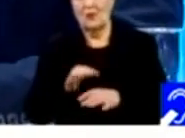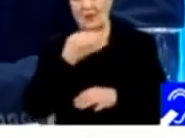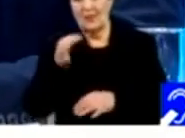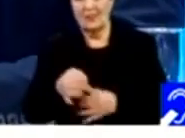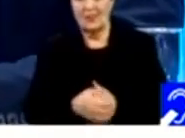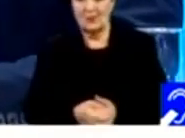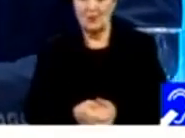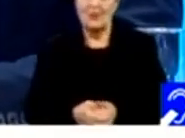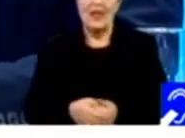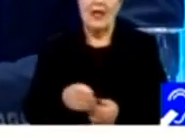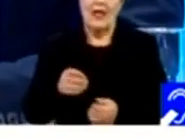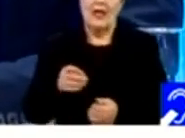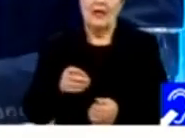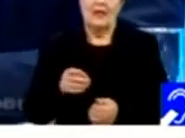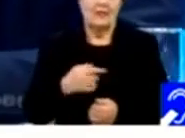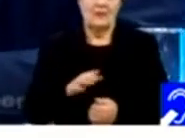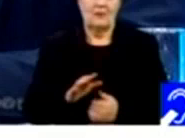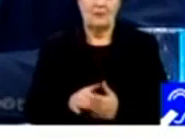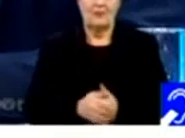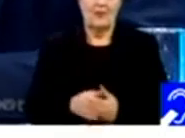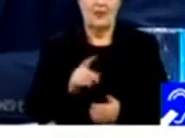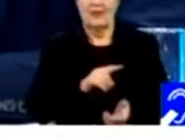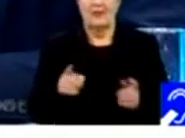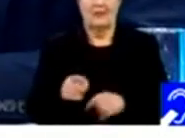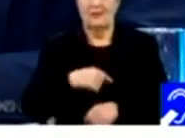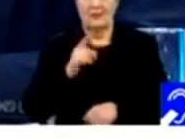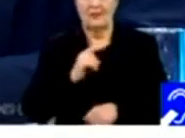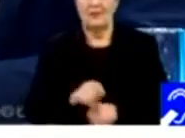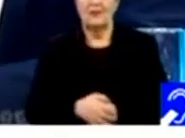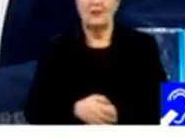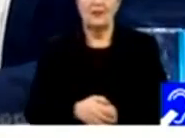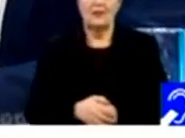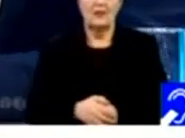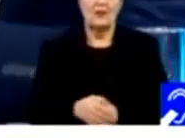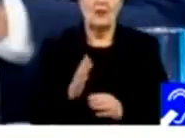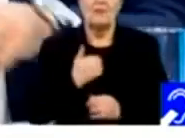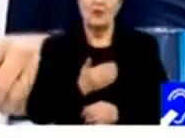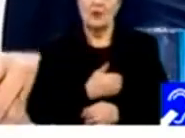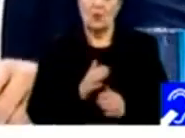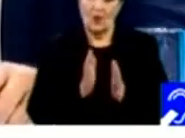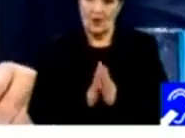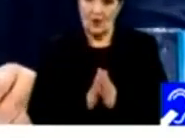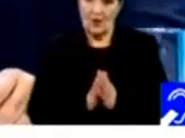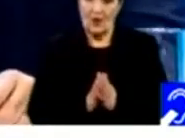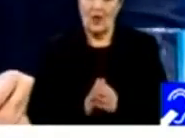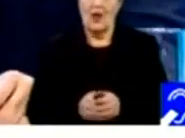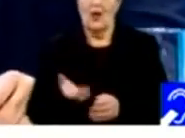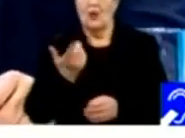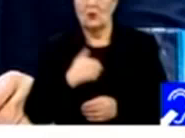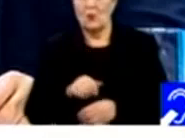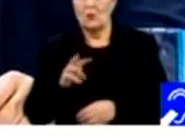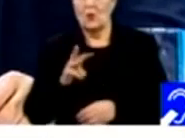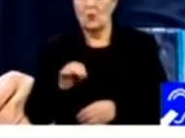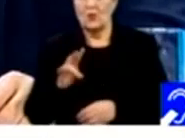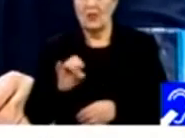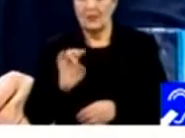nu stați este... Un pic. O secundă, nu mi-ați acum răspuns. Eu vorbesc, da, stimat. Acum ca să fie clar. Nu mă atingeți, tutuiți, vă rog frumos. Că... Domnule Munteanu, eu în România... Haideți să ne respectăm.